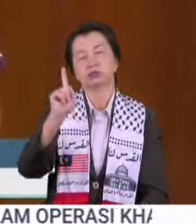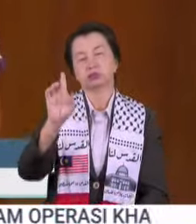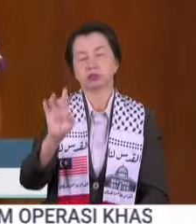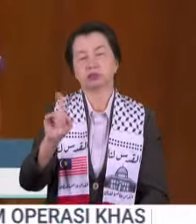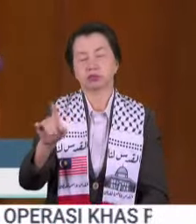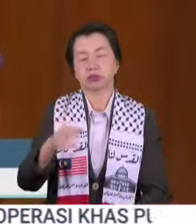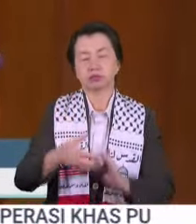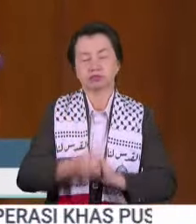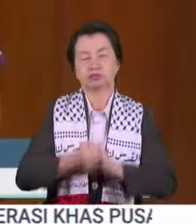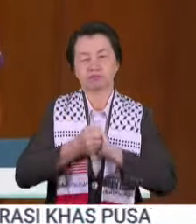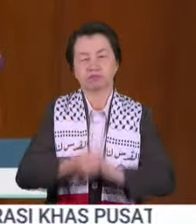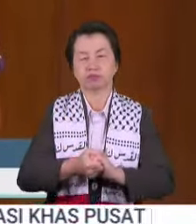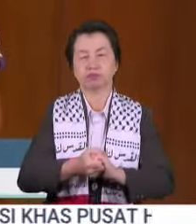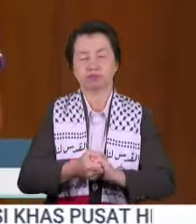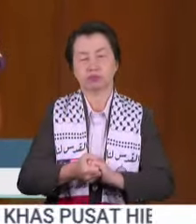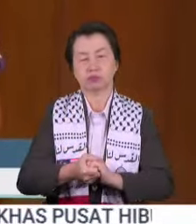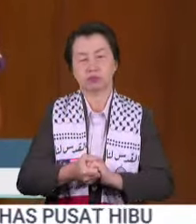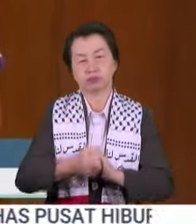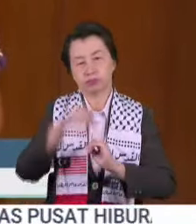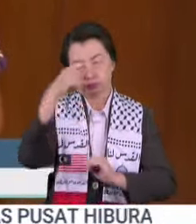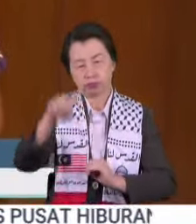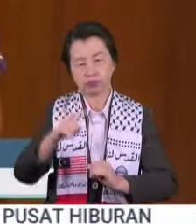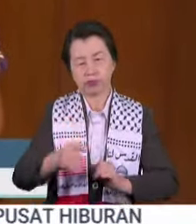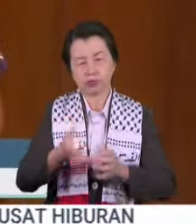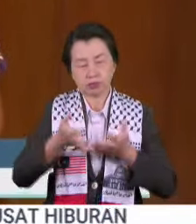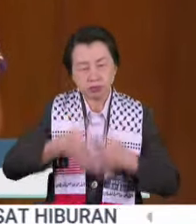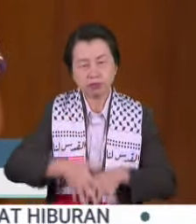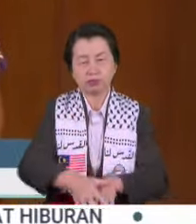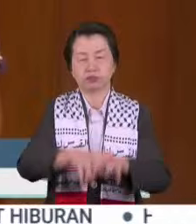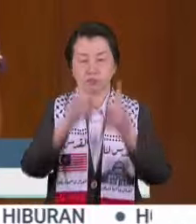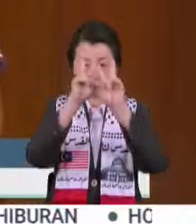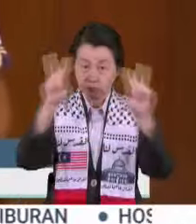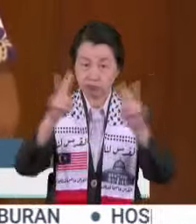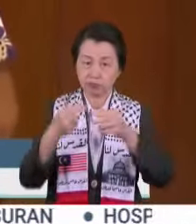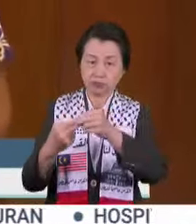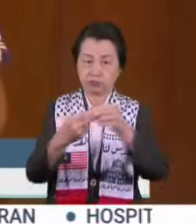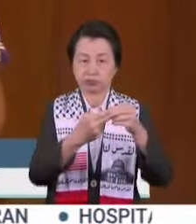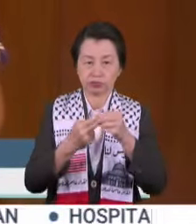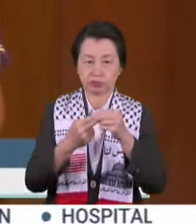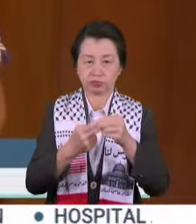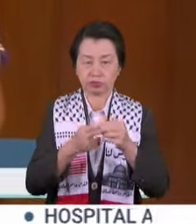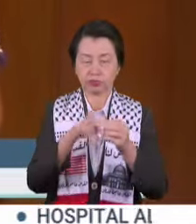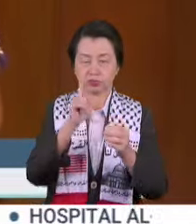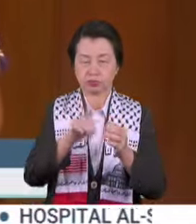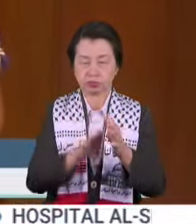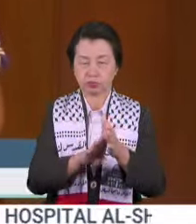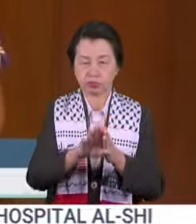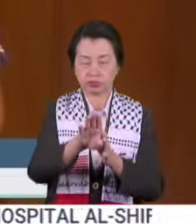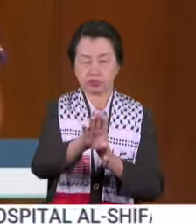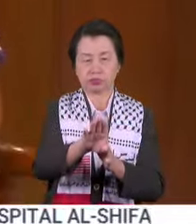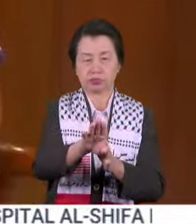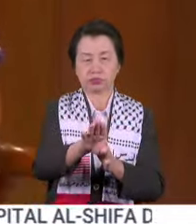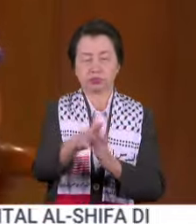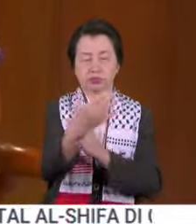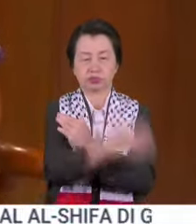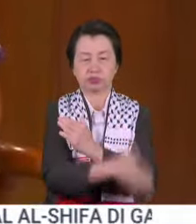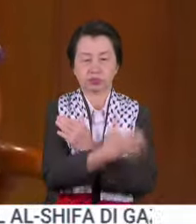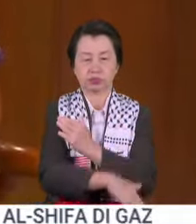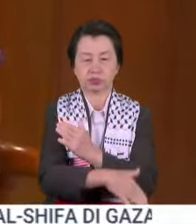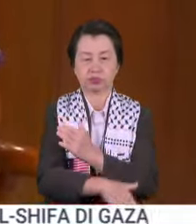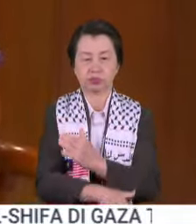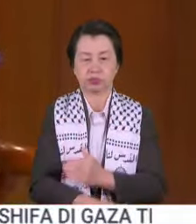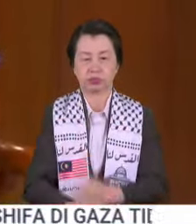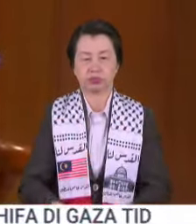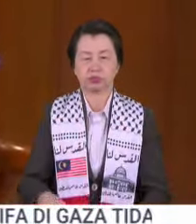satu ikatan kekukuhan untuk memupuk keharmonian perpaduan dalam memacu kemajuan negara